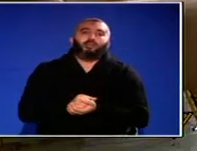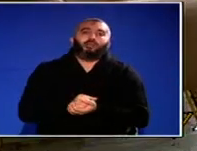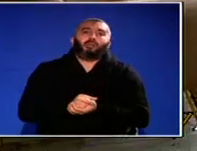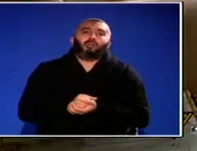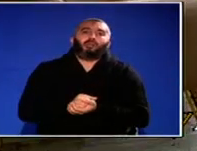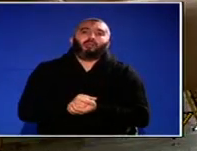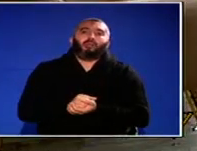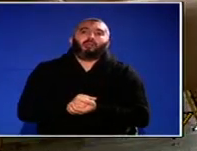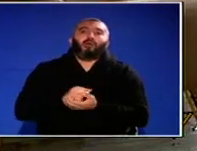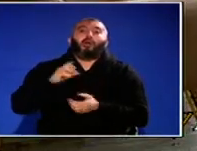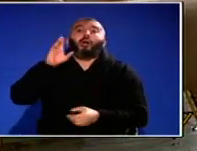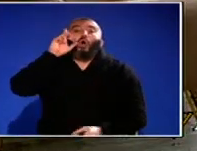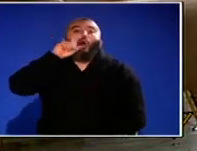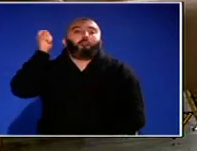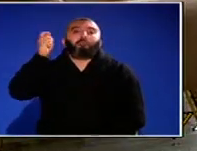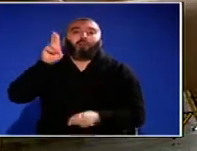نسبتنا سي شوش. مرحبا.